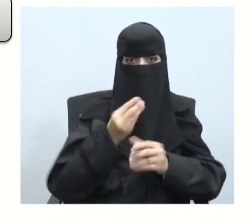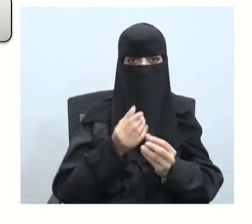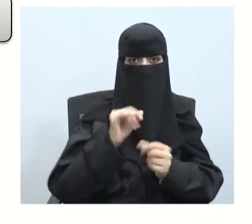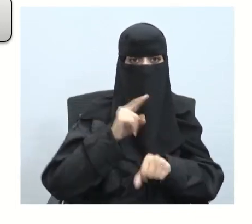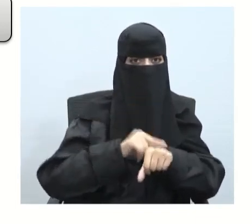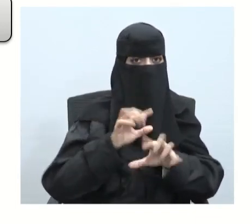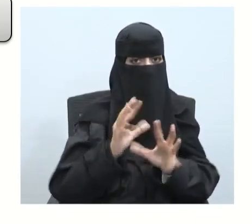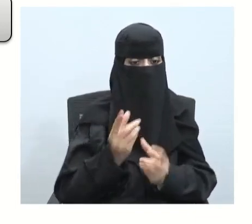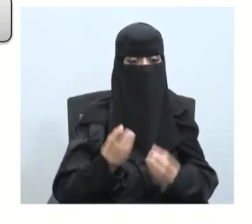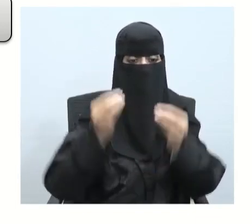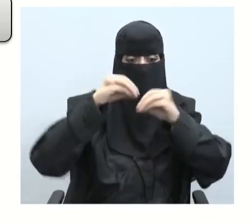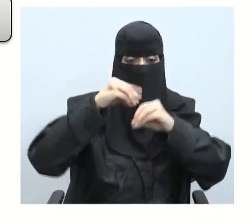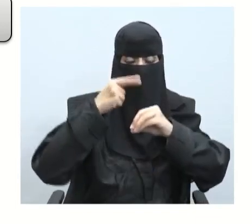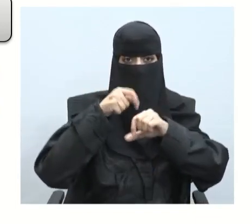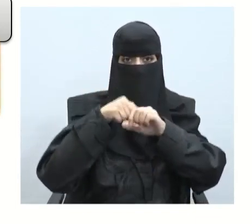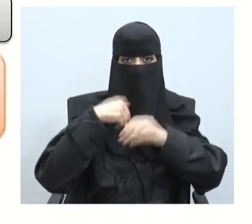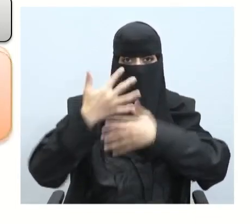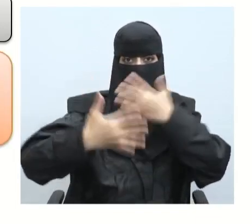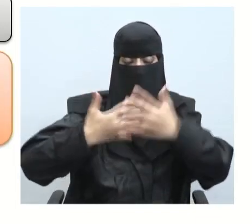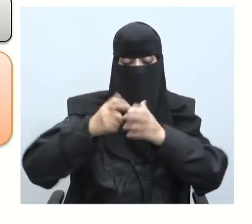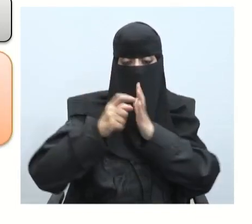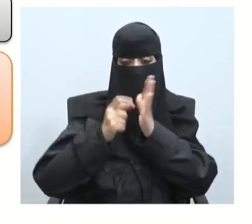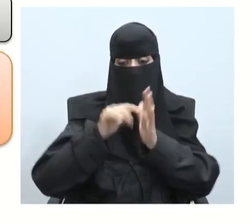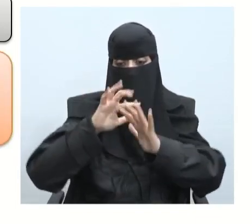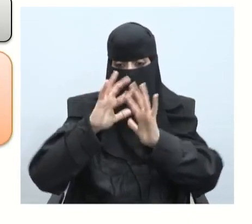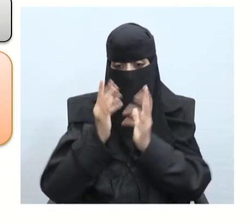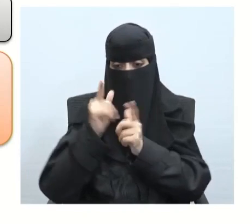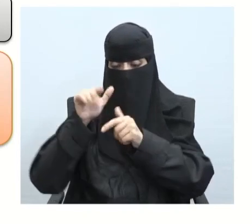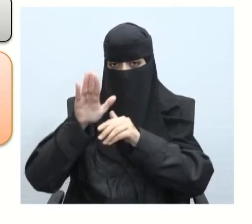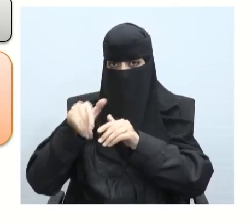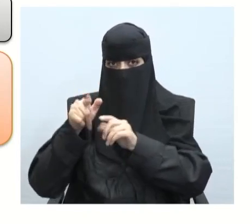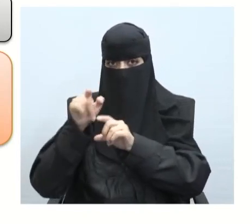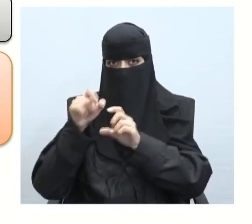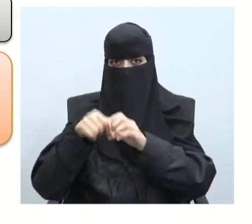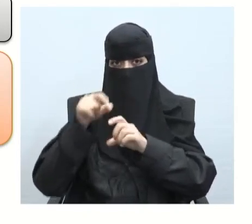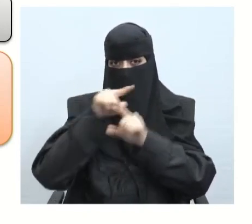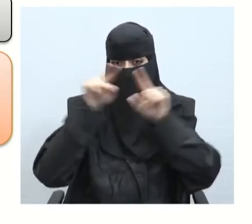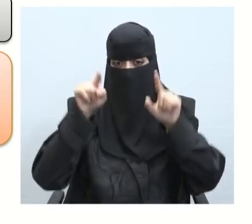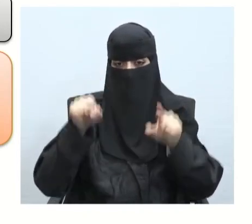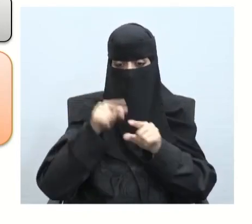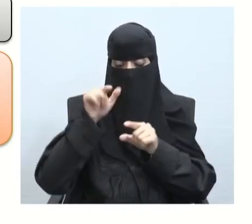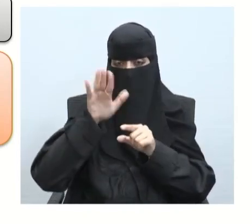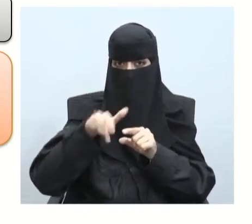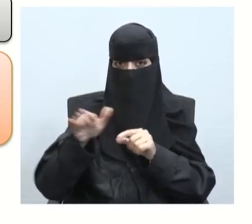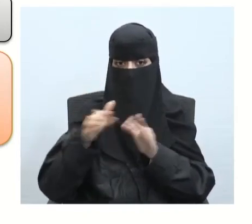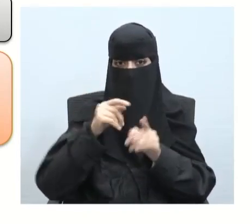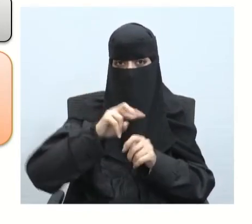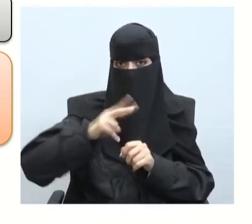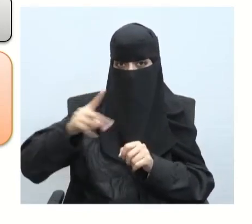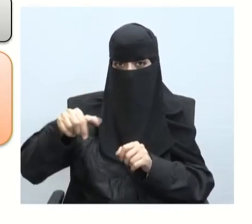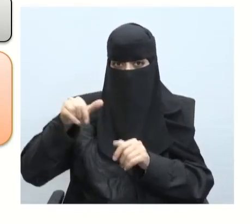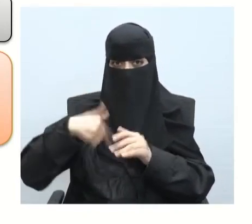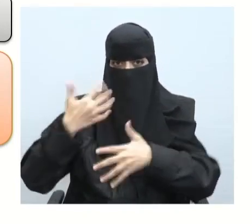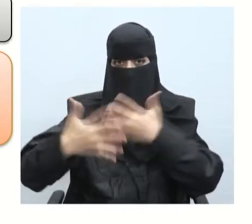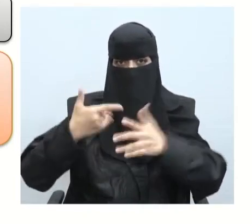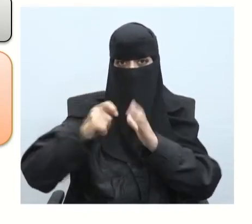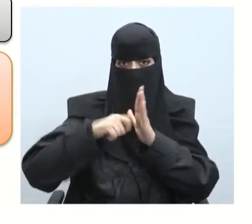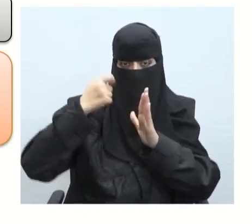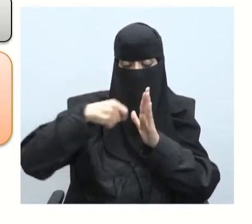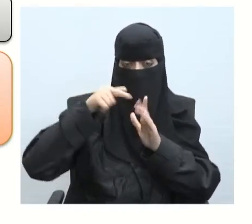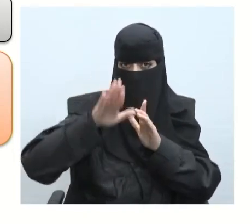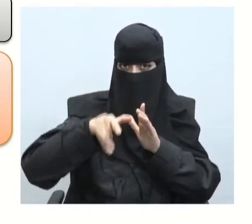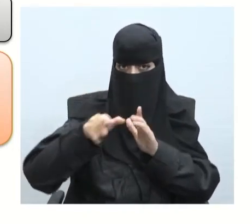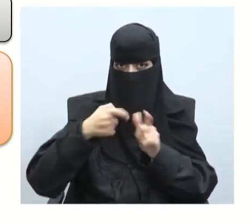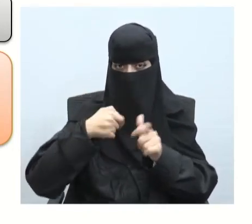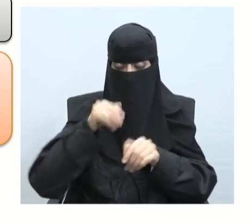تزداد طاقه النظام ومتى تقل اجملناها هنا في هذه الخريطه طبعا اشكال الطاقه الميكانيكيه اللي